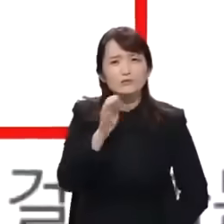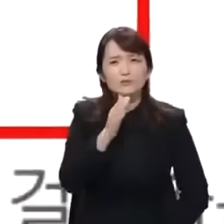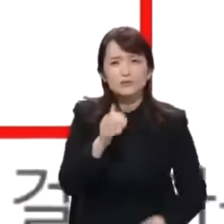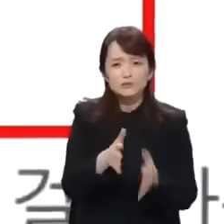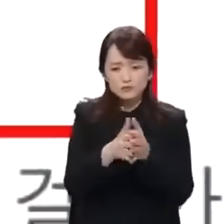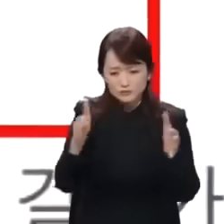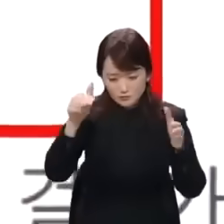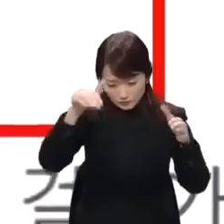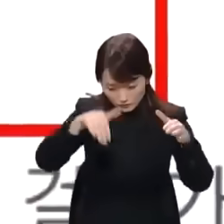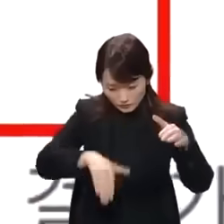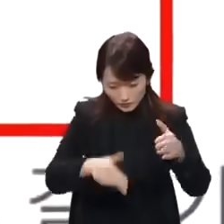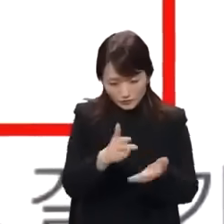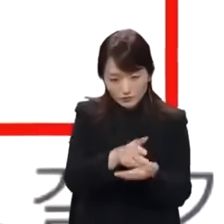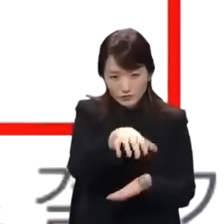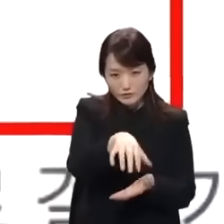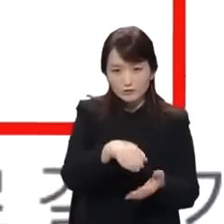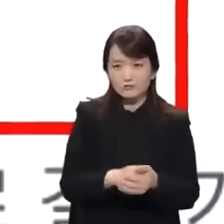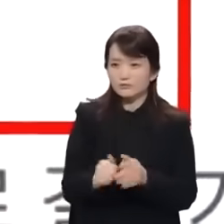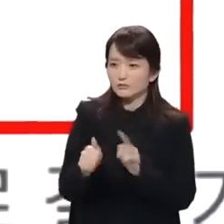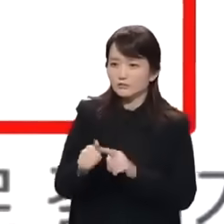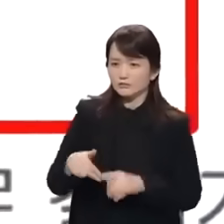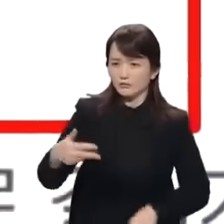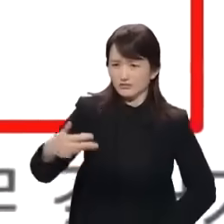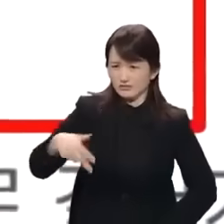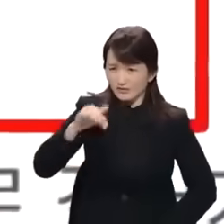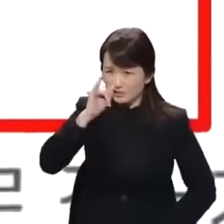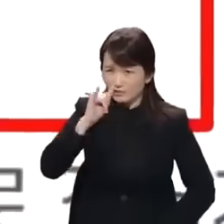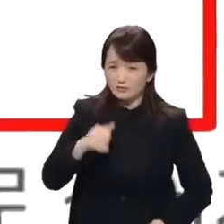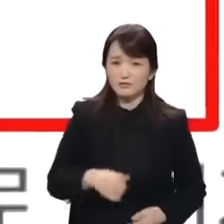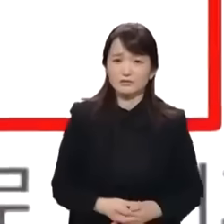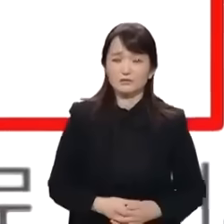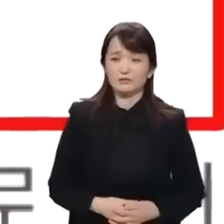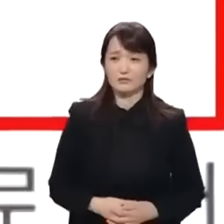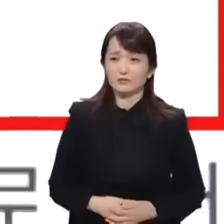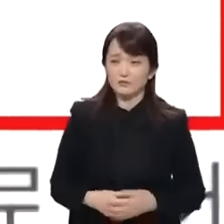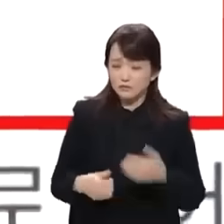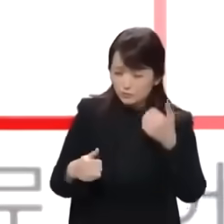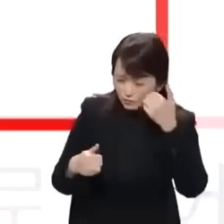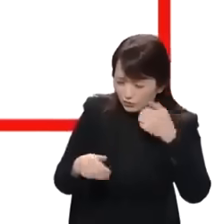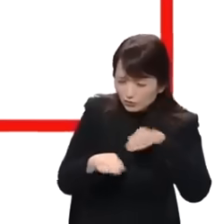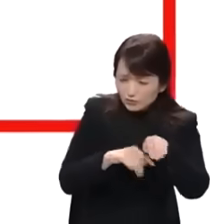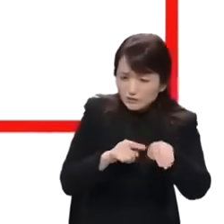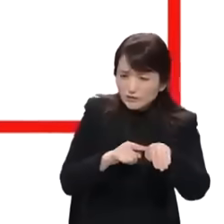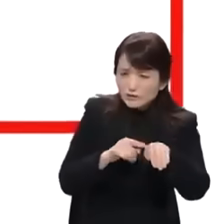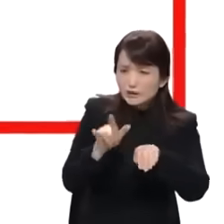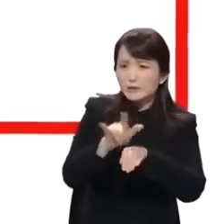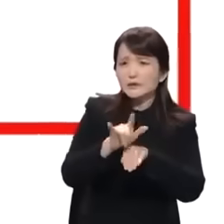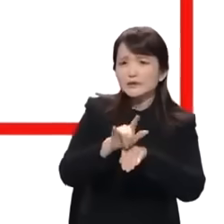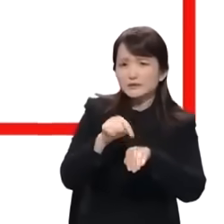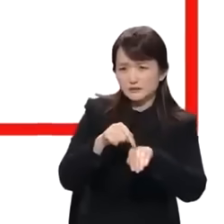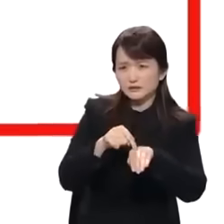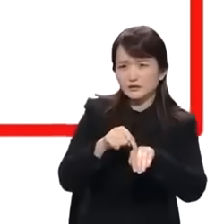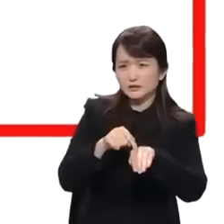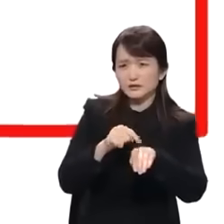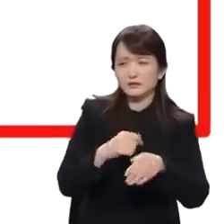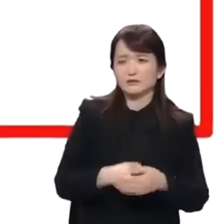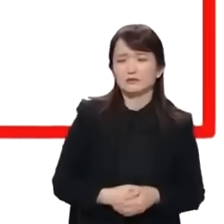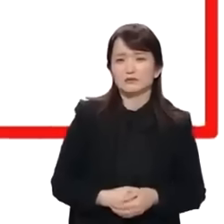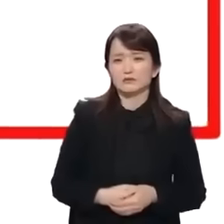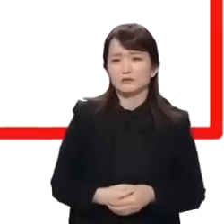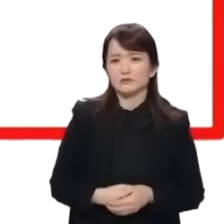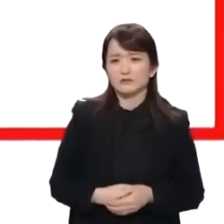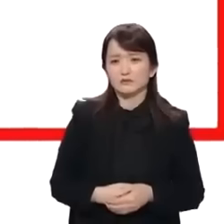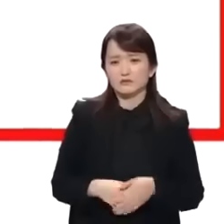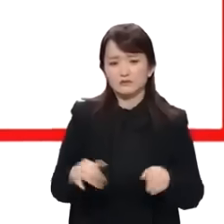남성이 주차장에서 실례를 하고 있더라고요. 뭐 이런 글이었습니다. 근데 그게 누구 차인지 보니까 벤츠 차량이었다는 겁니다. 그래서